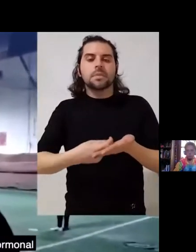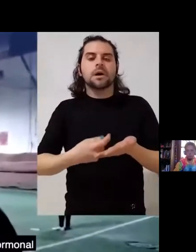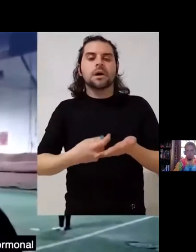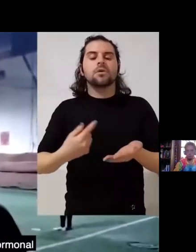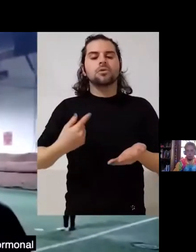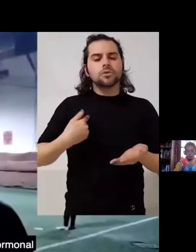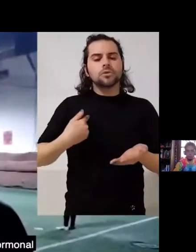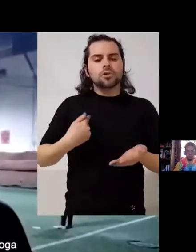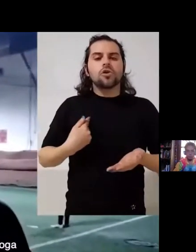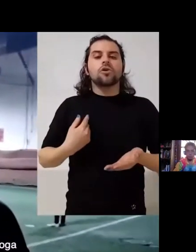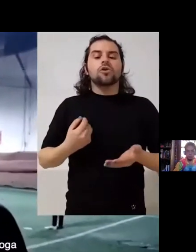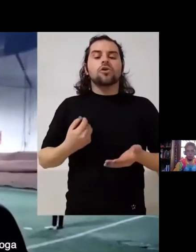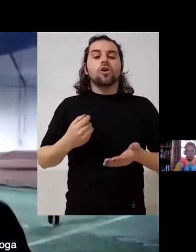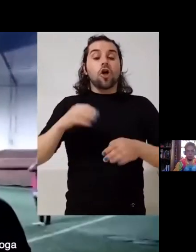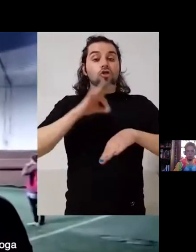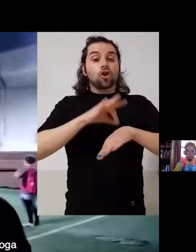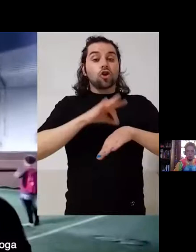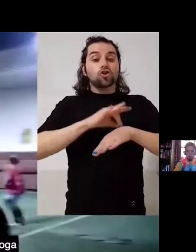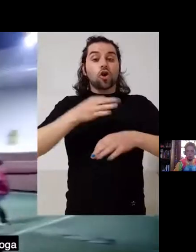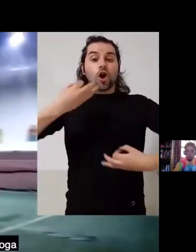une société mutuelle.